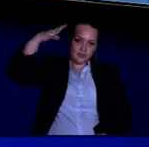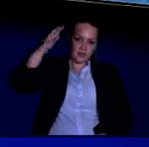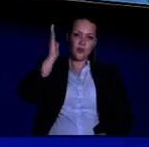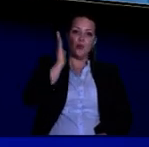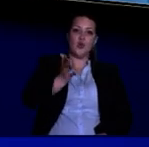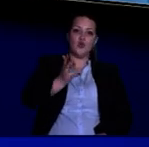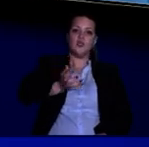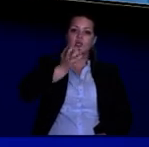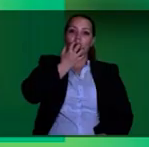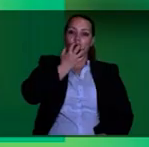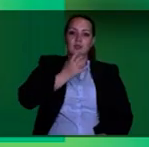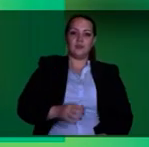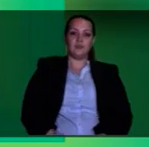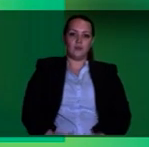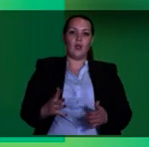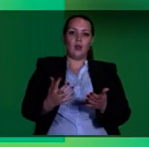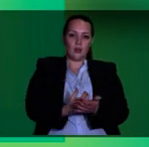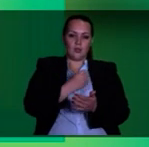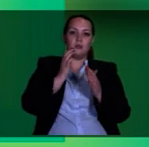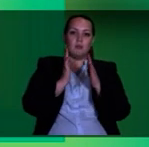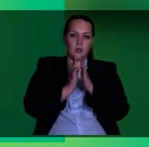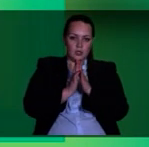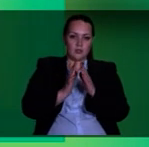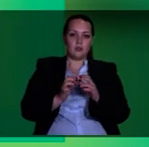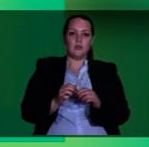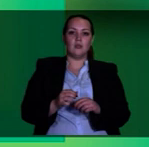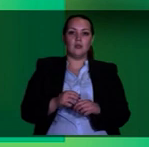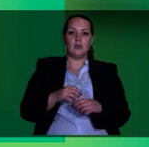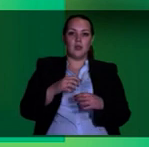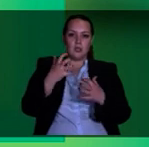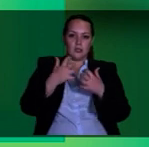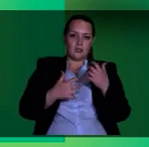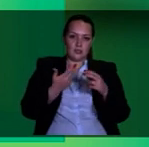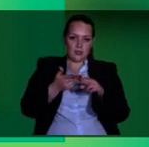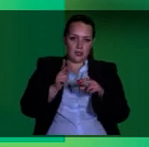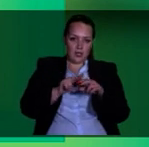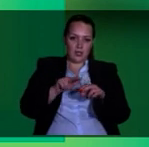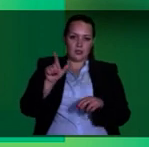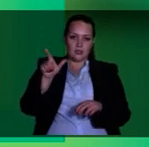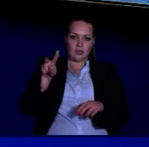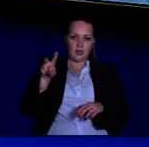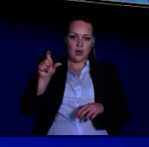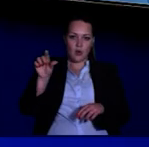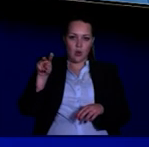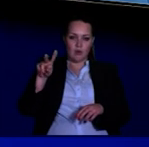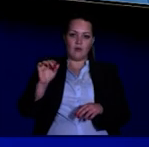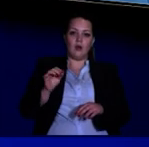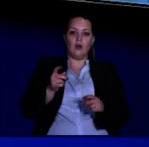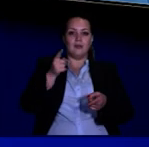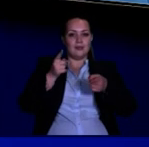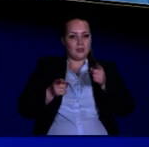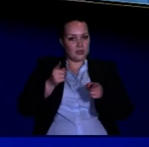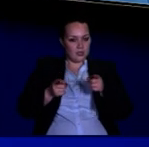будет греть. Найдите, пожалуйста, среди этих глаголов глаголы